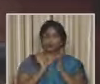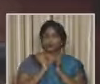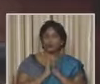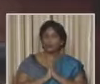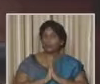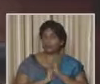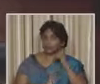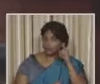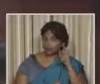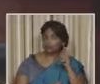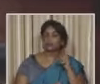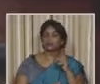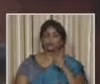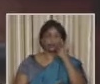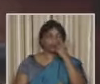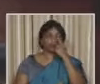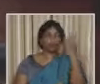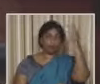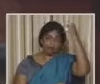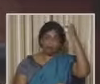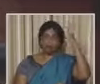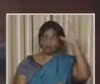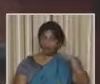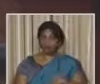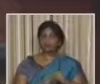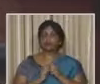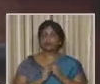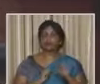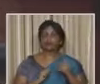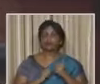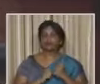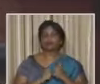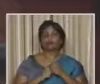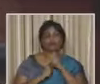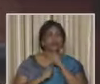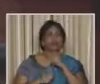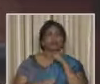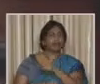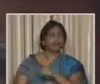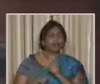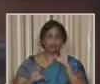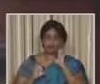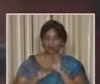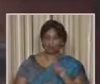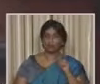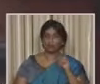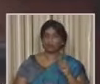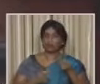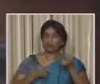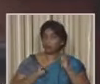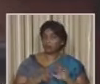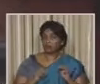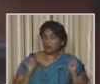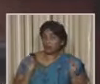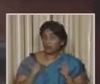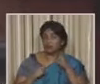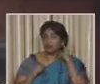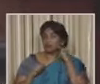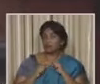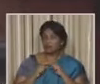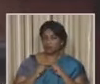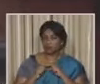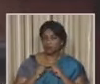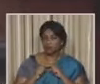தேவாலயத்திற்கு பாப்பாண்டகையின் வருகைக்காக தான் ஆற்றிய உரையை கூறினார். அங்குள்ள பிரச்சனை அதுவல்ல. அடுத்ததாக பயங்கரமான கூற்று